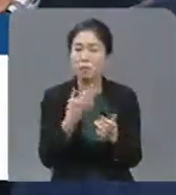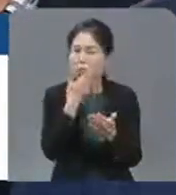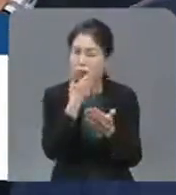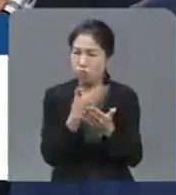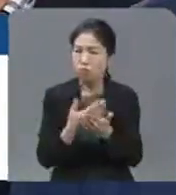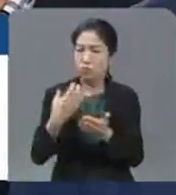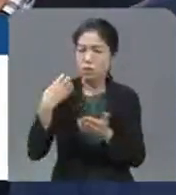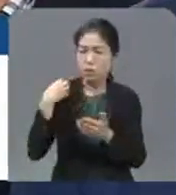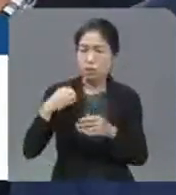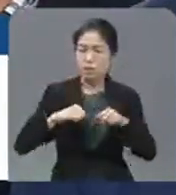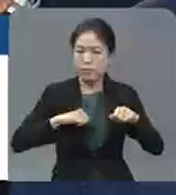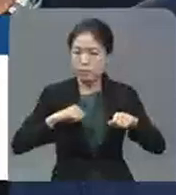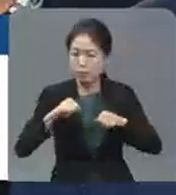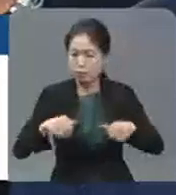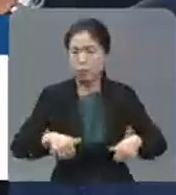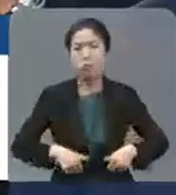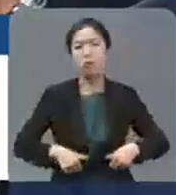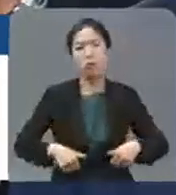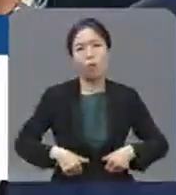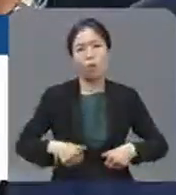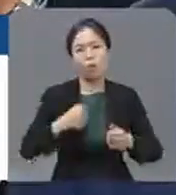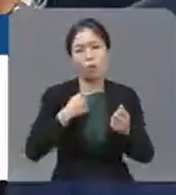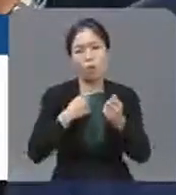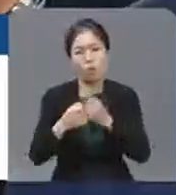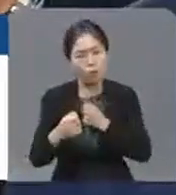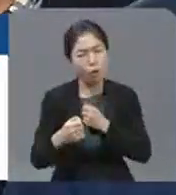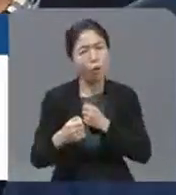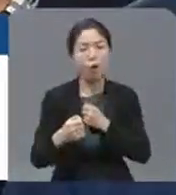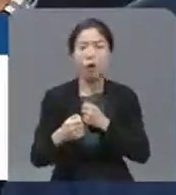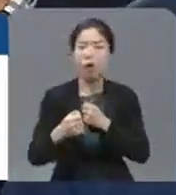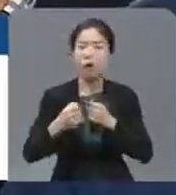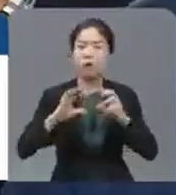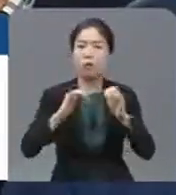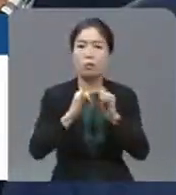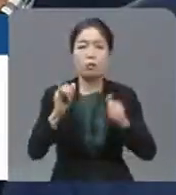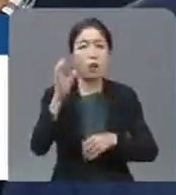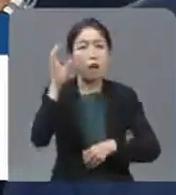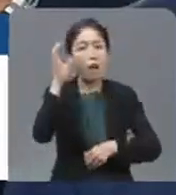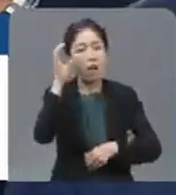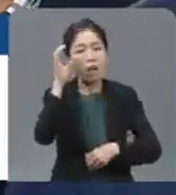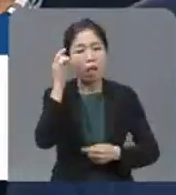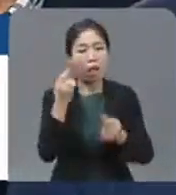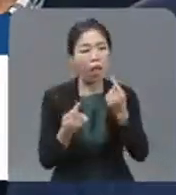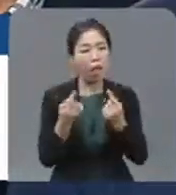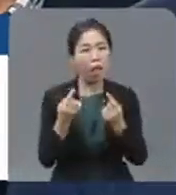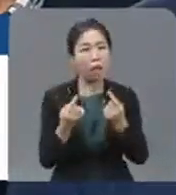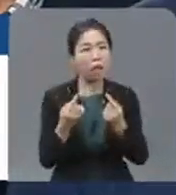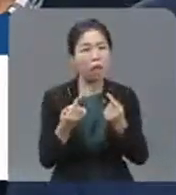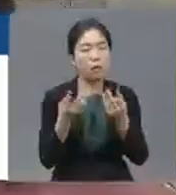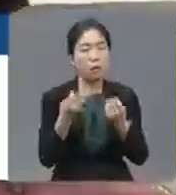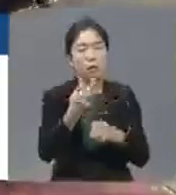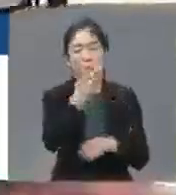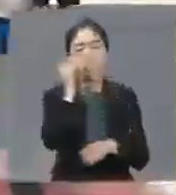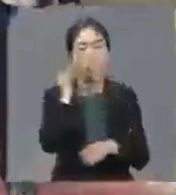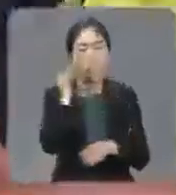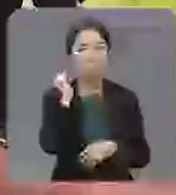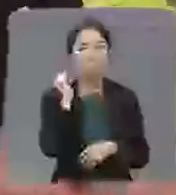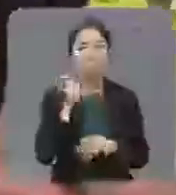민주당이 중요한 역할을 해줘야 할 텐데 국민의 기대에 많이 미흡합니다